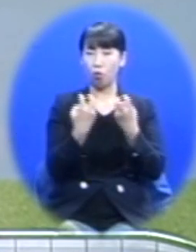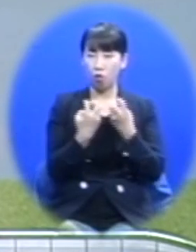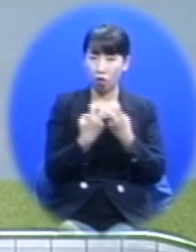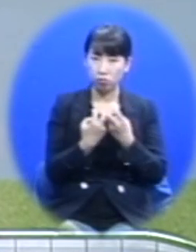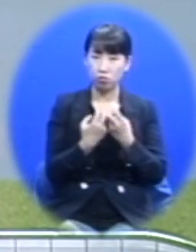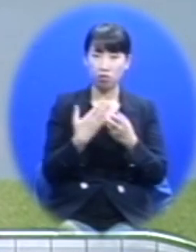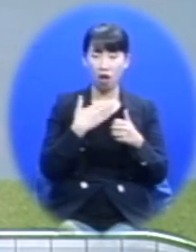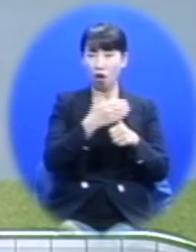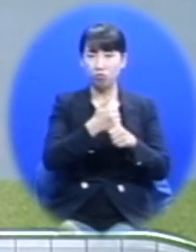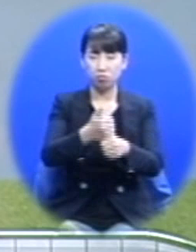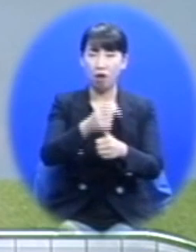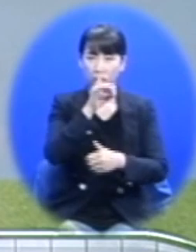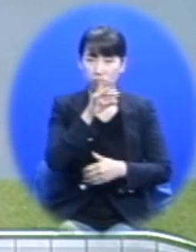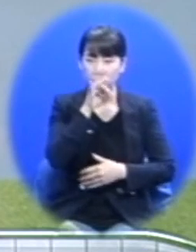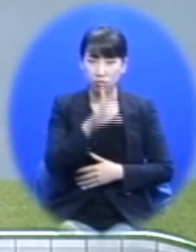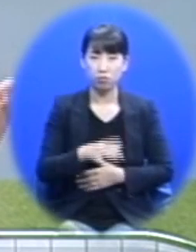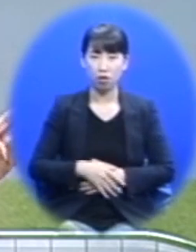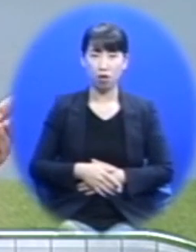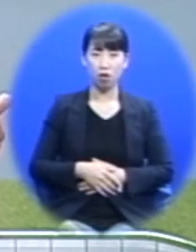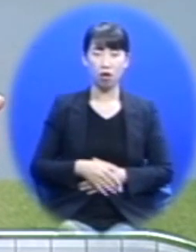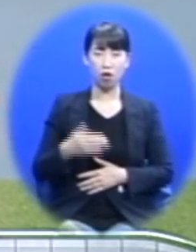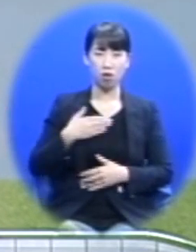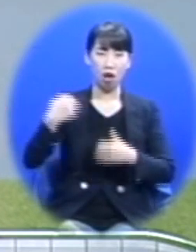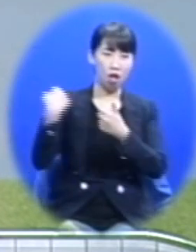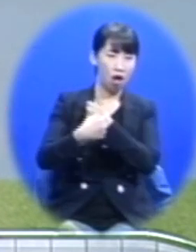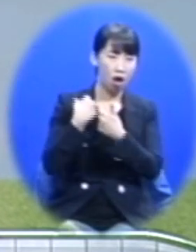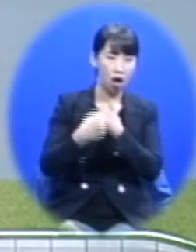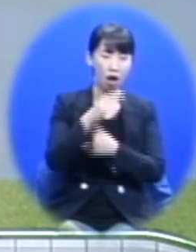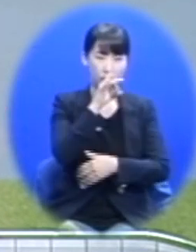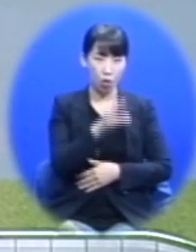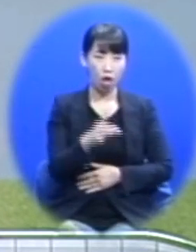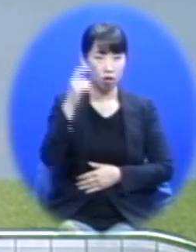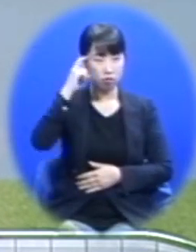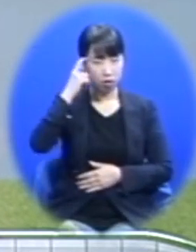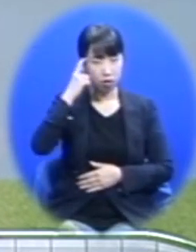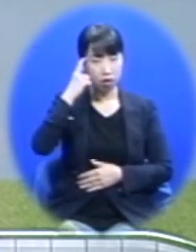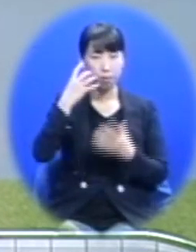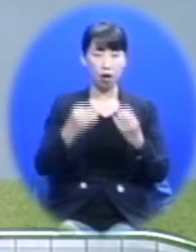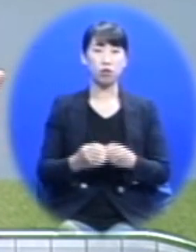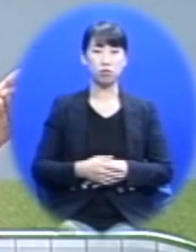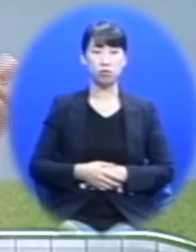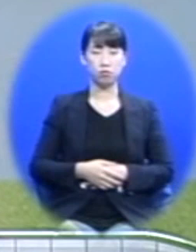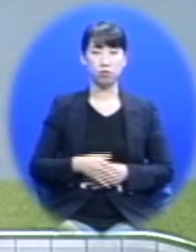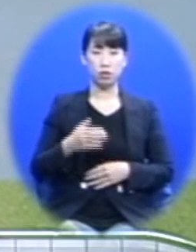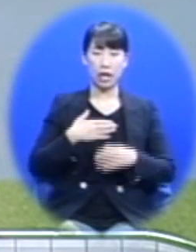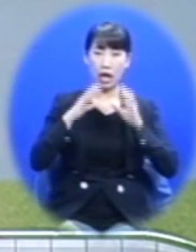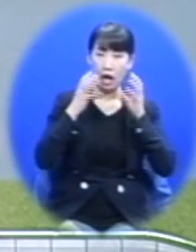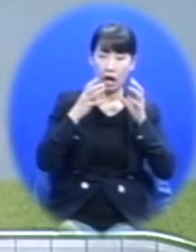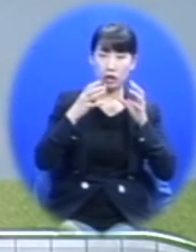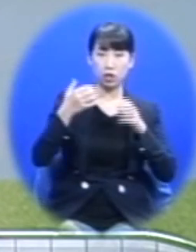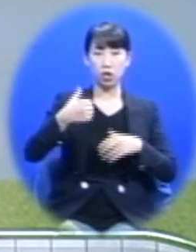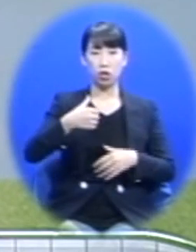일은 없어야 돼. 붙들려 가더라도 고문은 받지 않았으면 좋겠어. 우리 아이들, 우리 가족들은 다